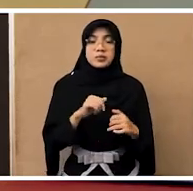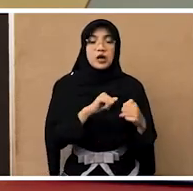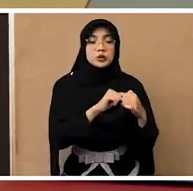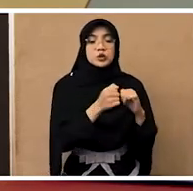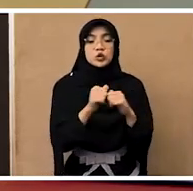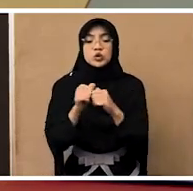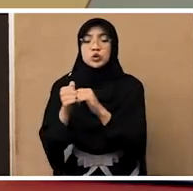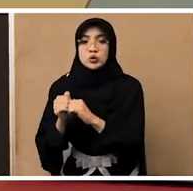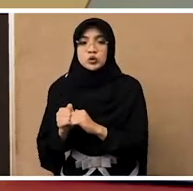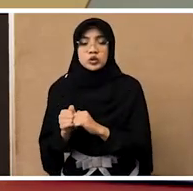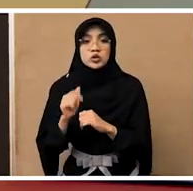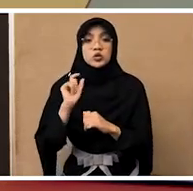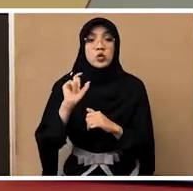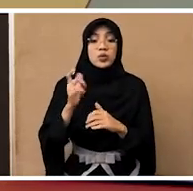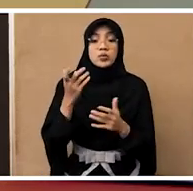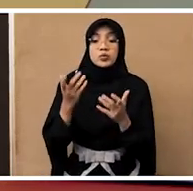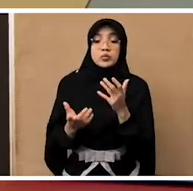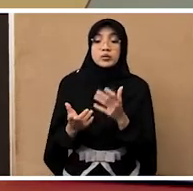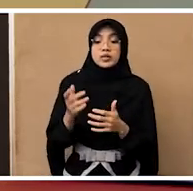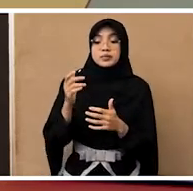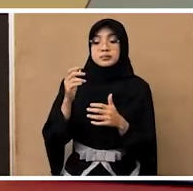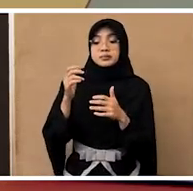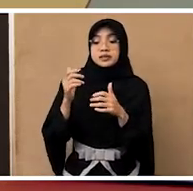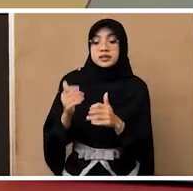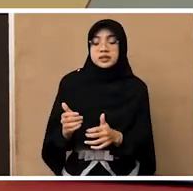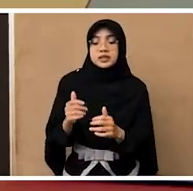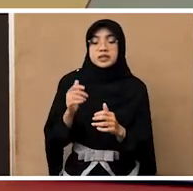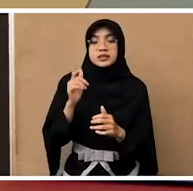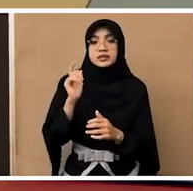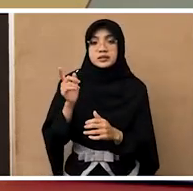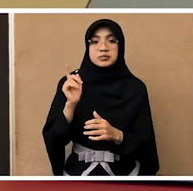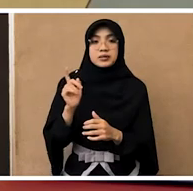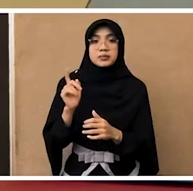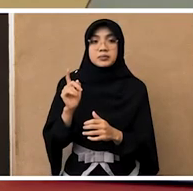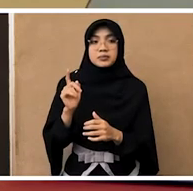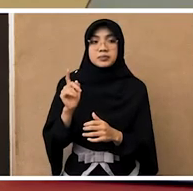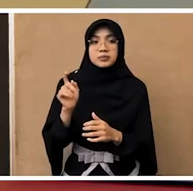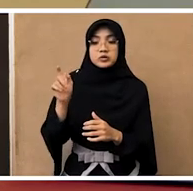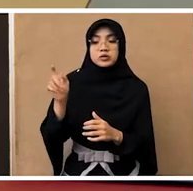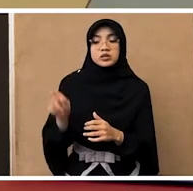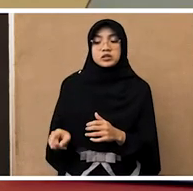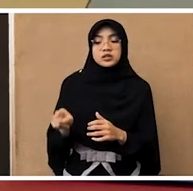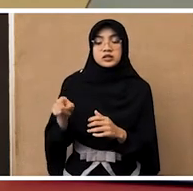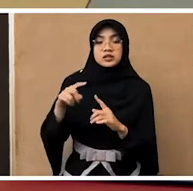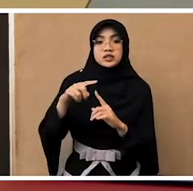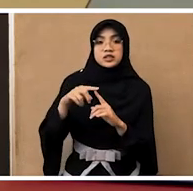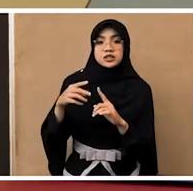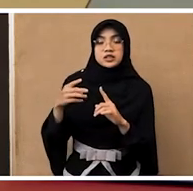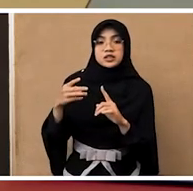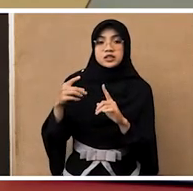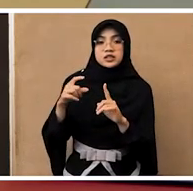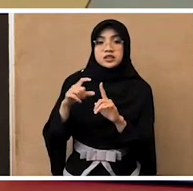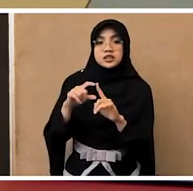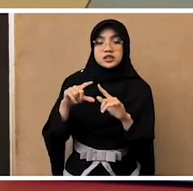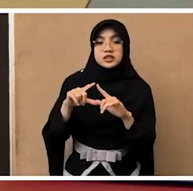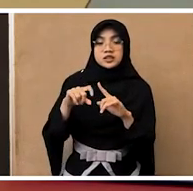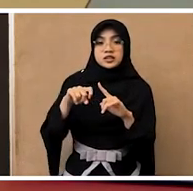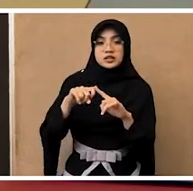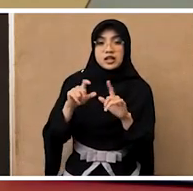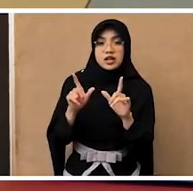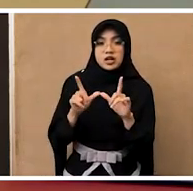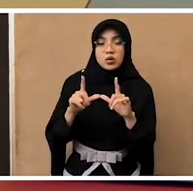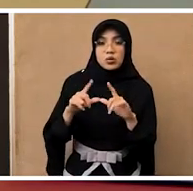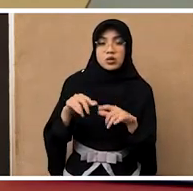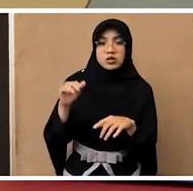kasus bisnis misalnya begini bisa saja ada bisa jadi misalnya karena terdakwanya ini adalah orang yang dia harus